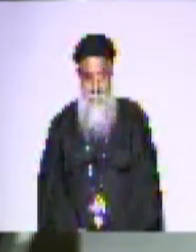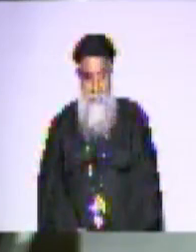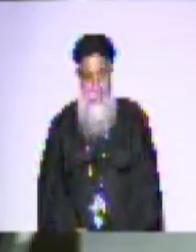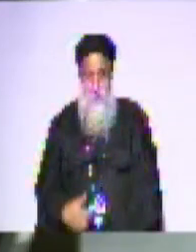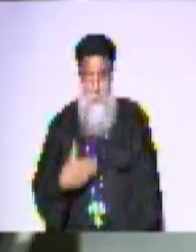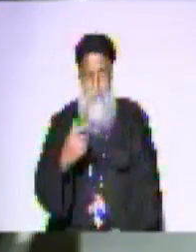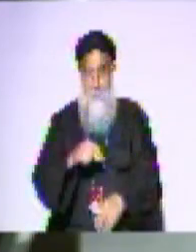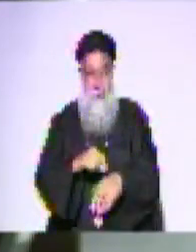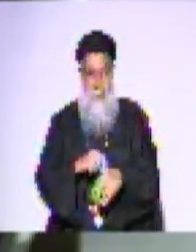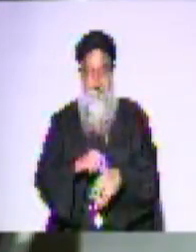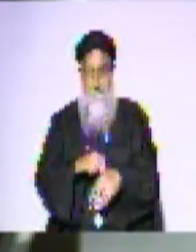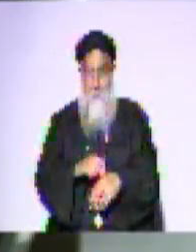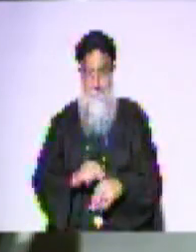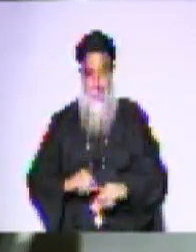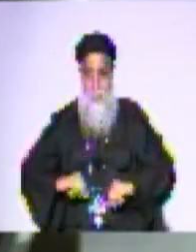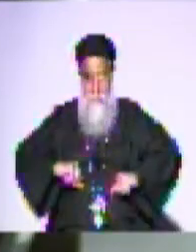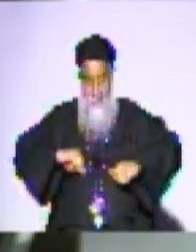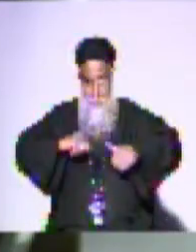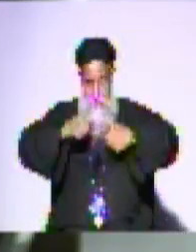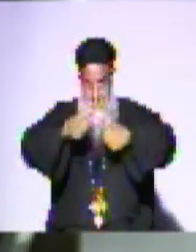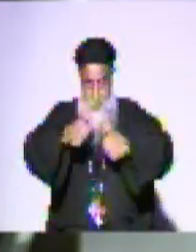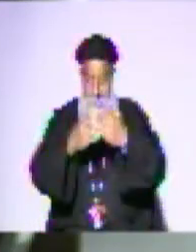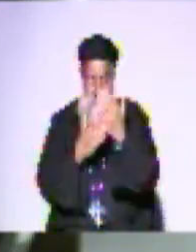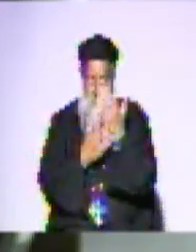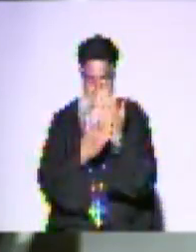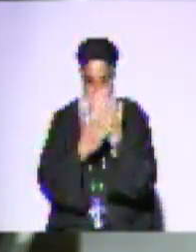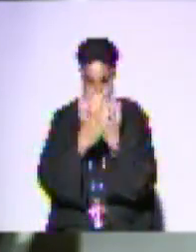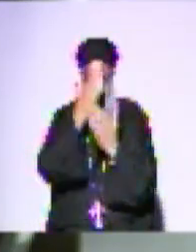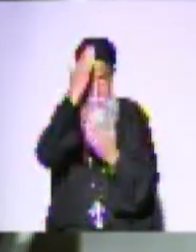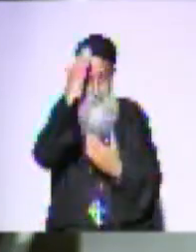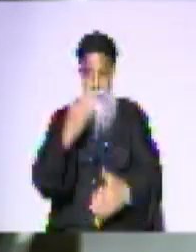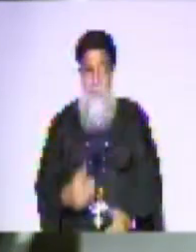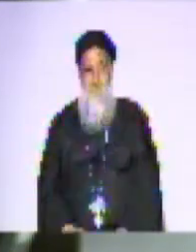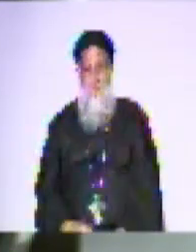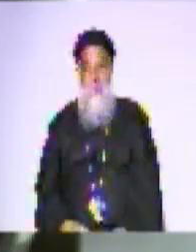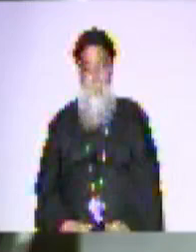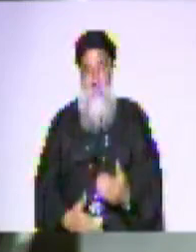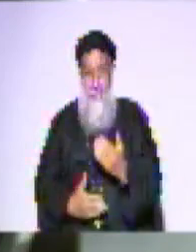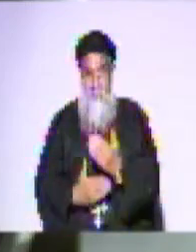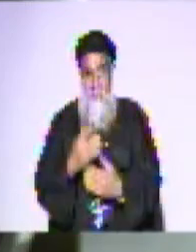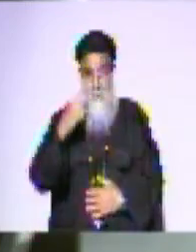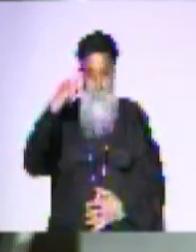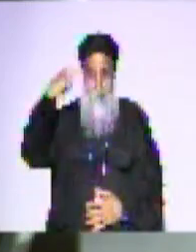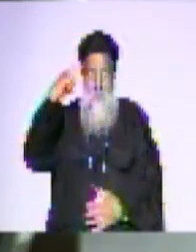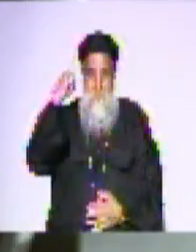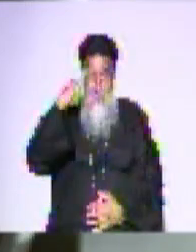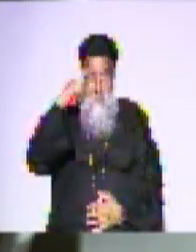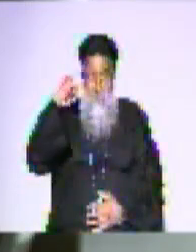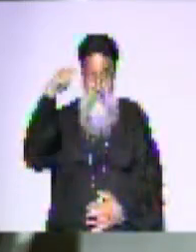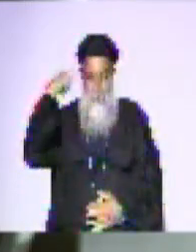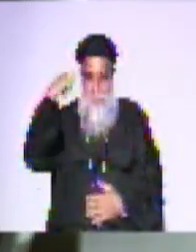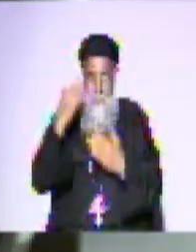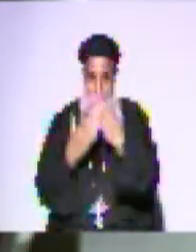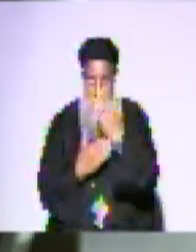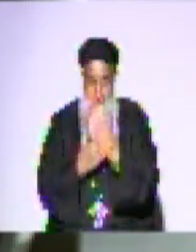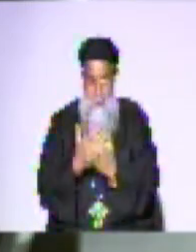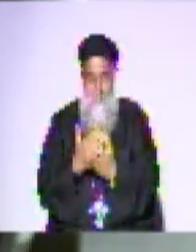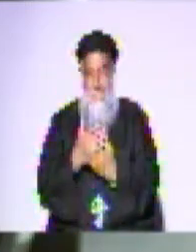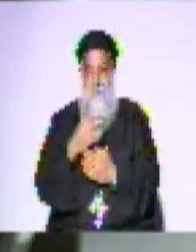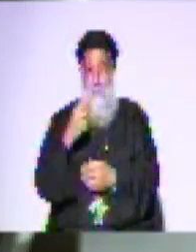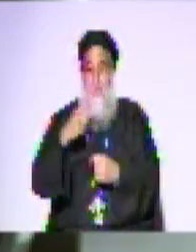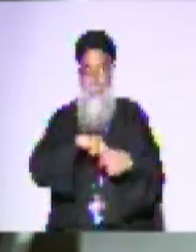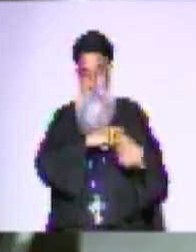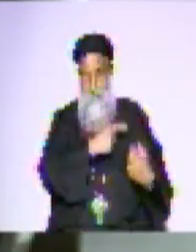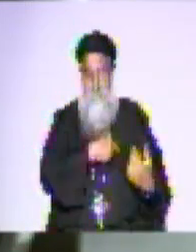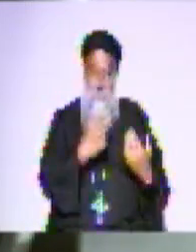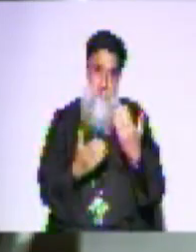بتدي للإنسان إمكانية التجدد، تجديد الذهن، تجديد الفكر، تجديد